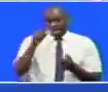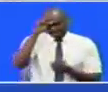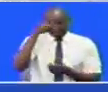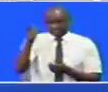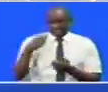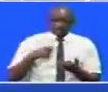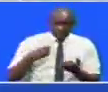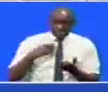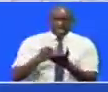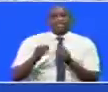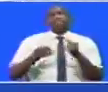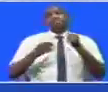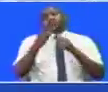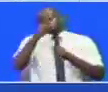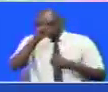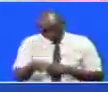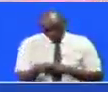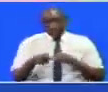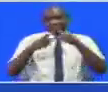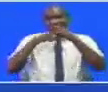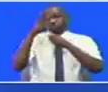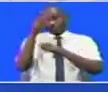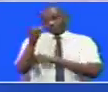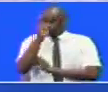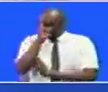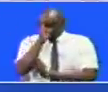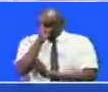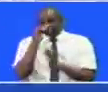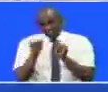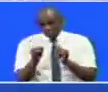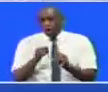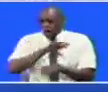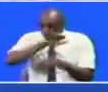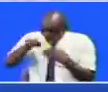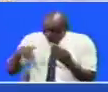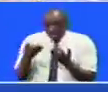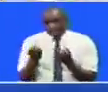magari 2720 ya polisi na kufikisha idadi ya magari ya